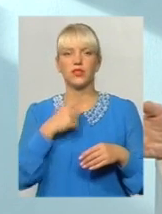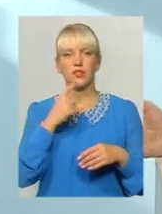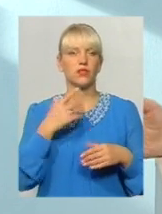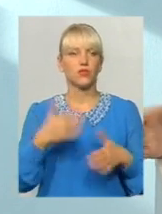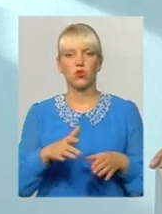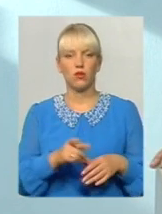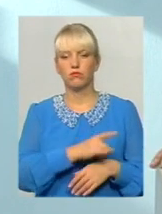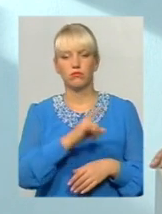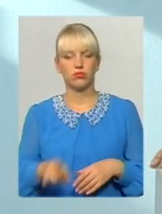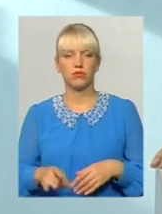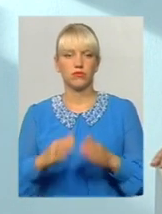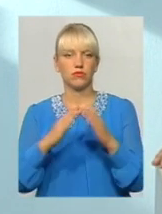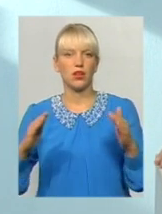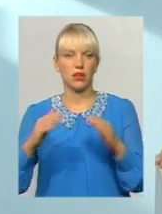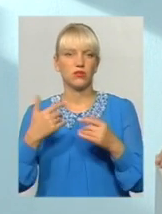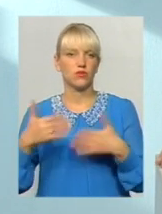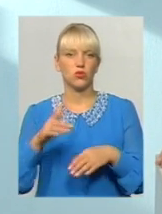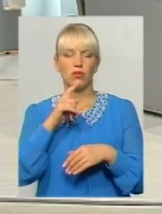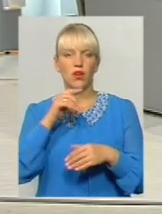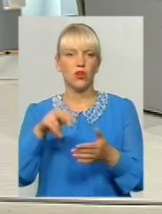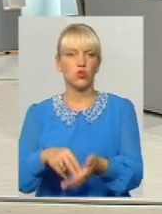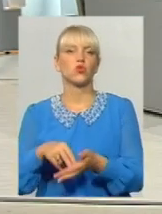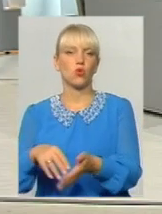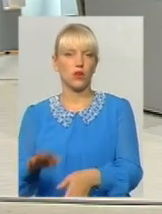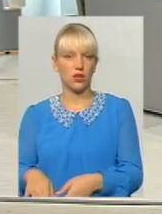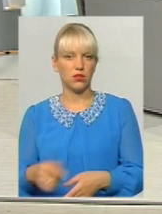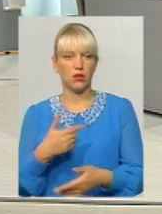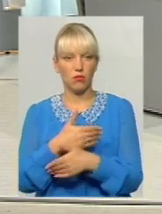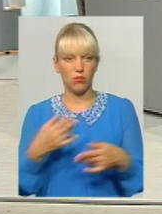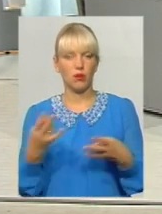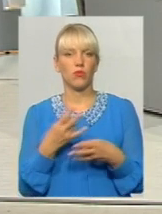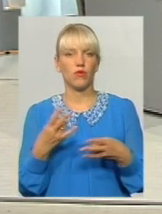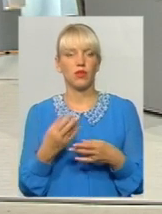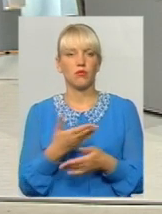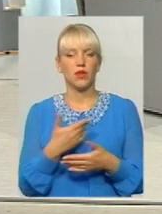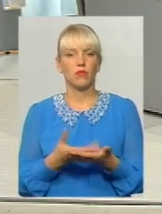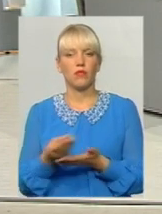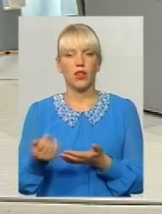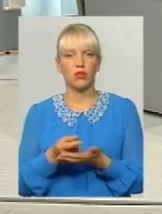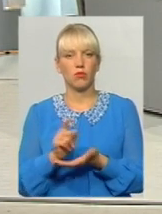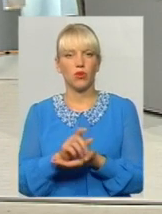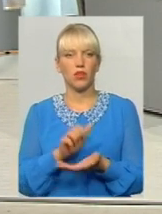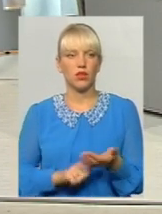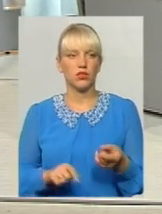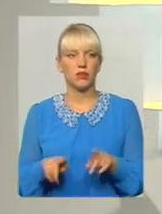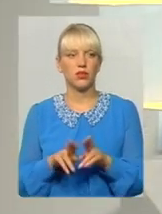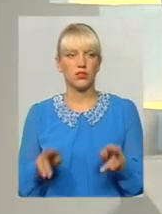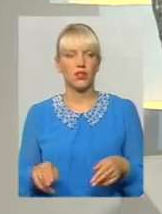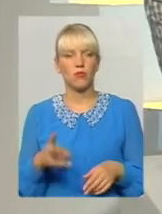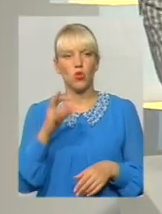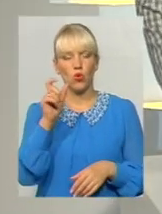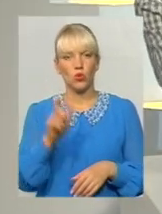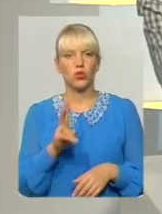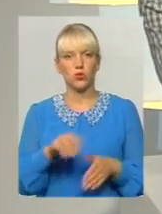їх собі там і хай вони стоять. Мусимо зараз, ми такі самі сплачуємо податки, да, ми але працюємо але всі на роботах.